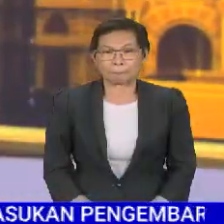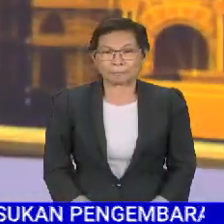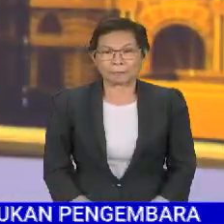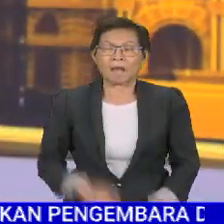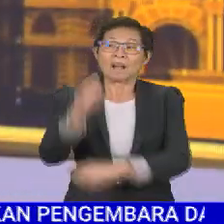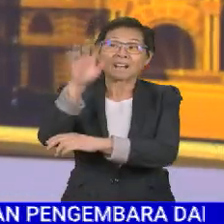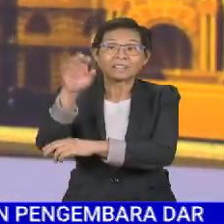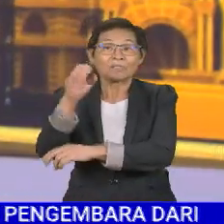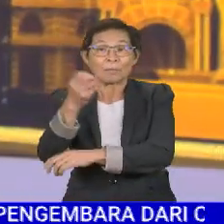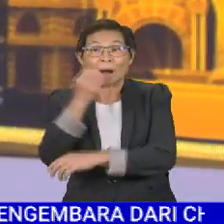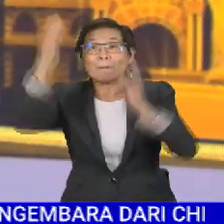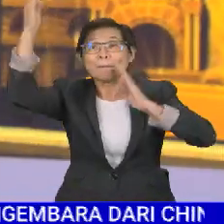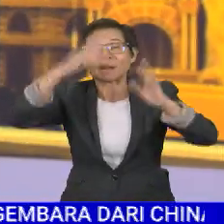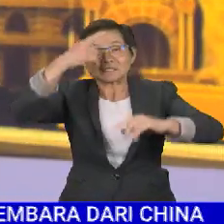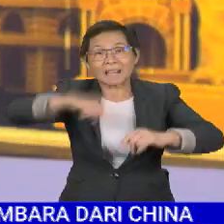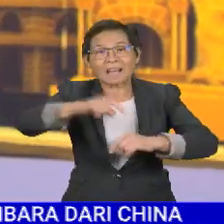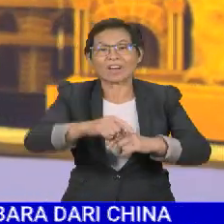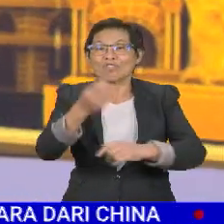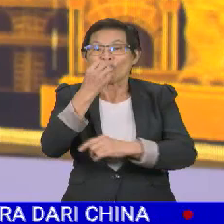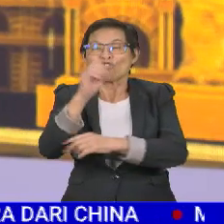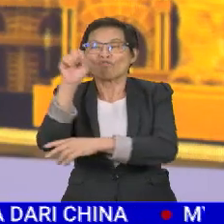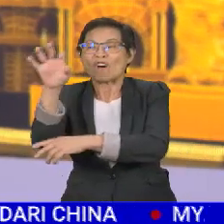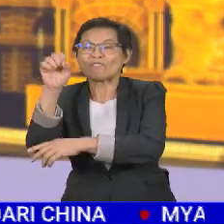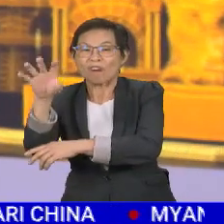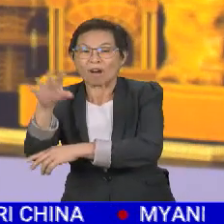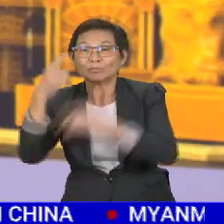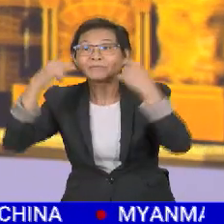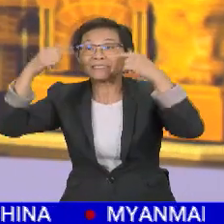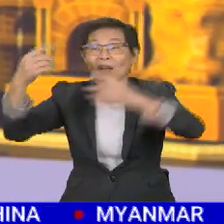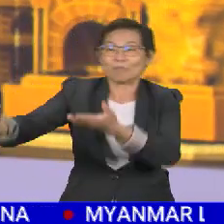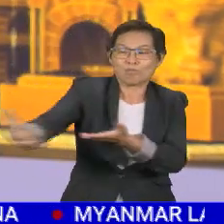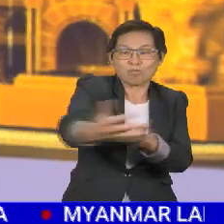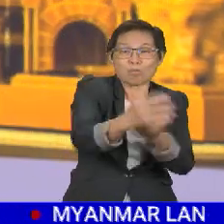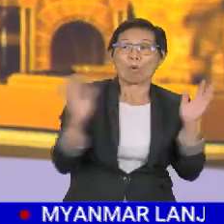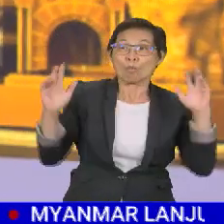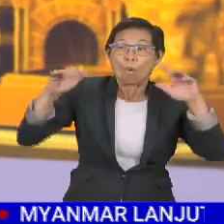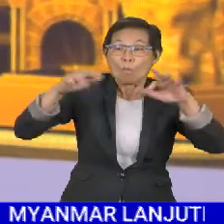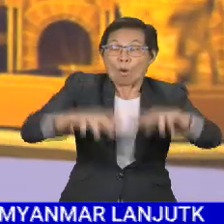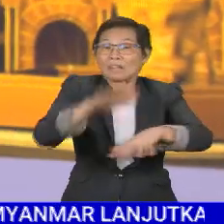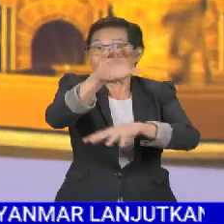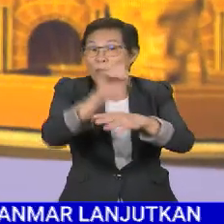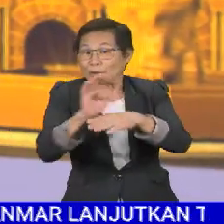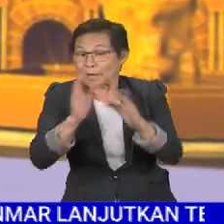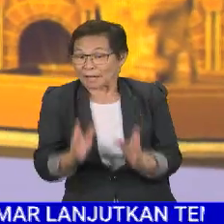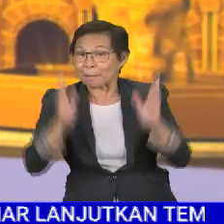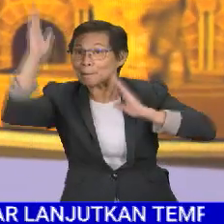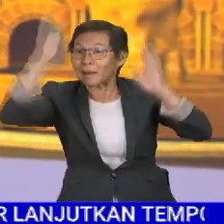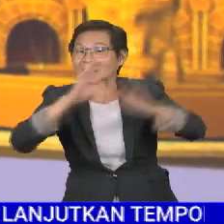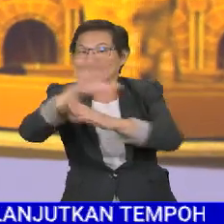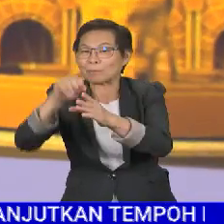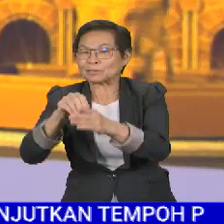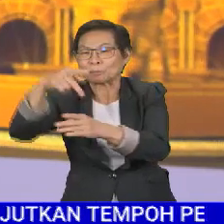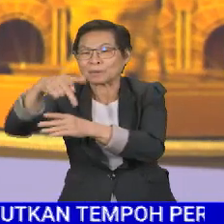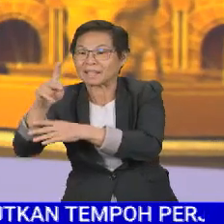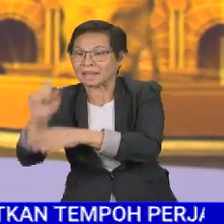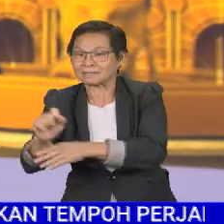kanibal makanan Malaysia Thailand Food Festival mata berjaya mengumpulkan lebih 50 pedagang tempatan termasuk tenaga